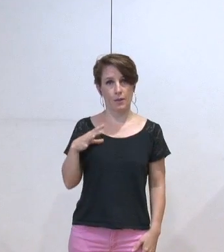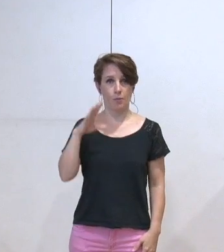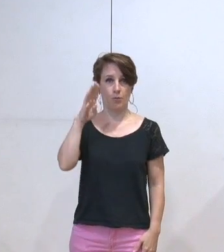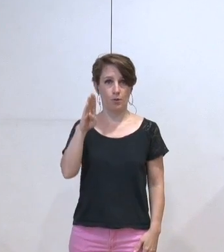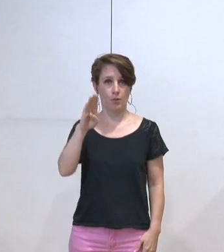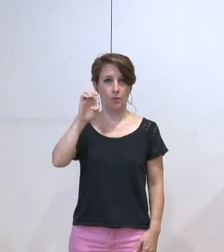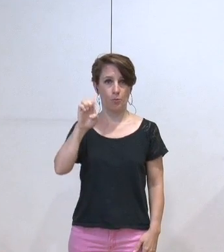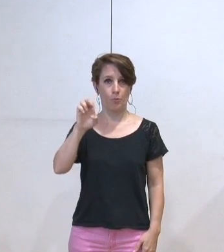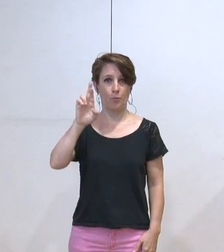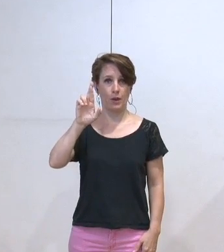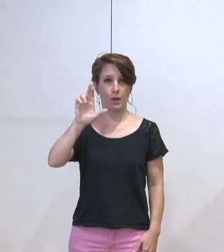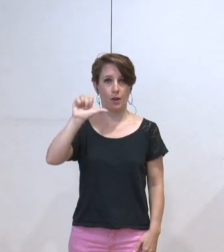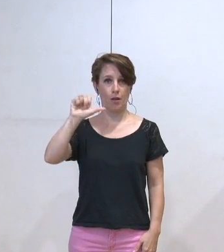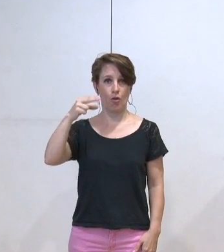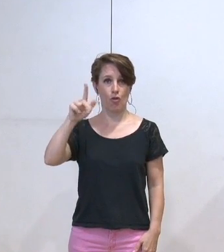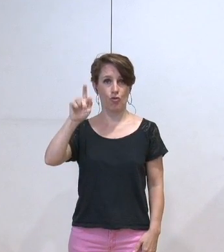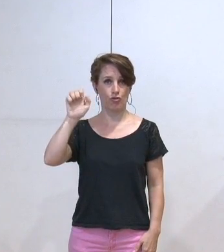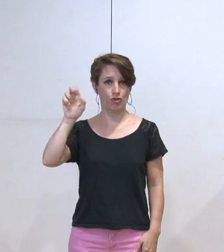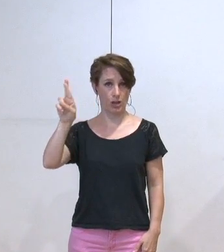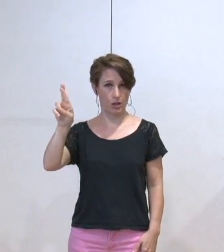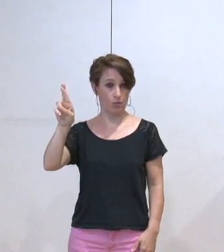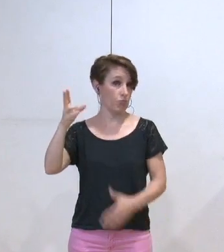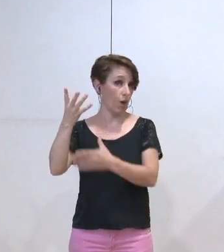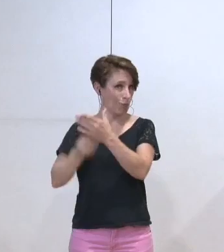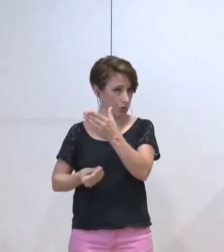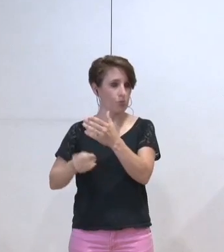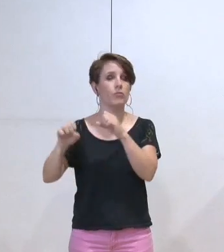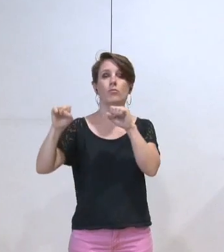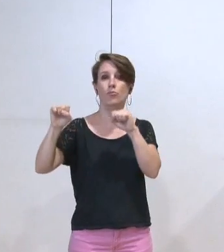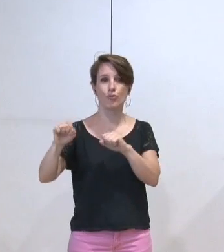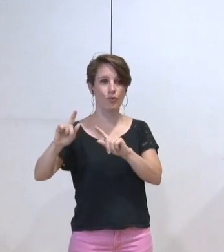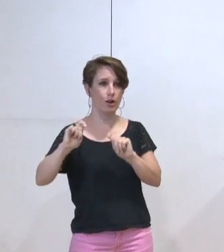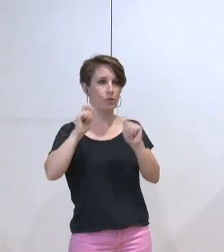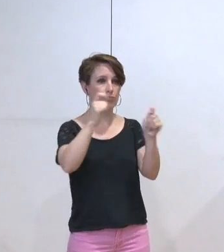Julian CLA kircacharian Raphaël